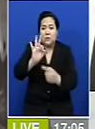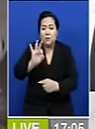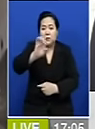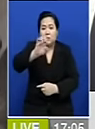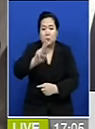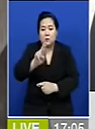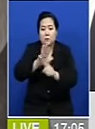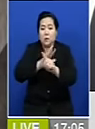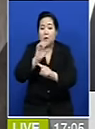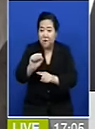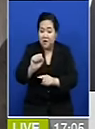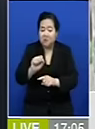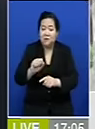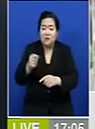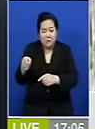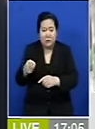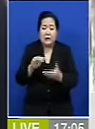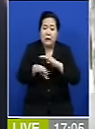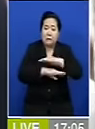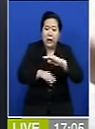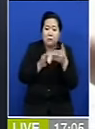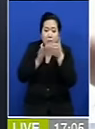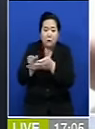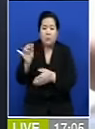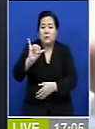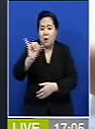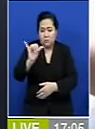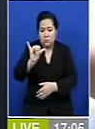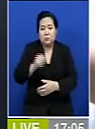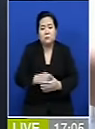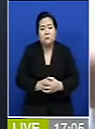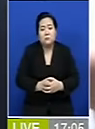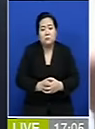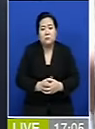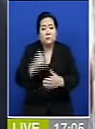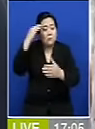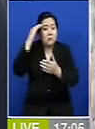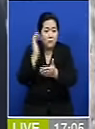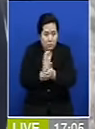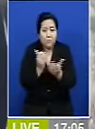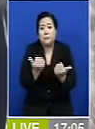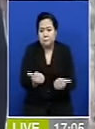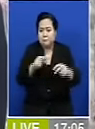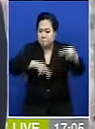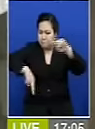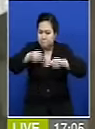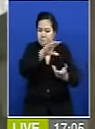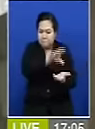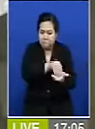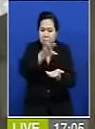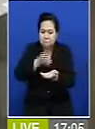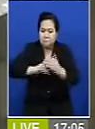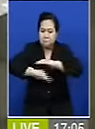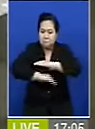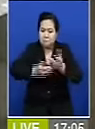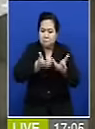าร่วมมือกระทำด้วยขณะเดียวกันนะครับทางตำรวจตอนนี้ก็อยู่ระหว่างรวบรวมหลักฐานเพื่อพิจารณ